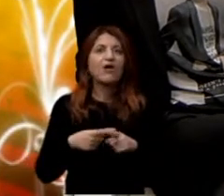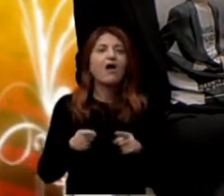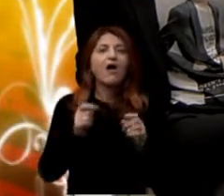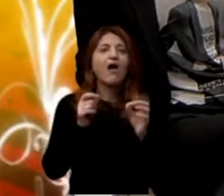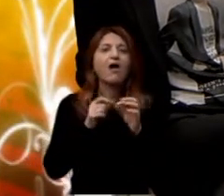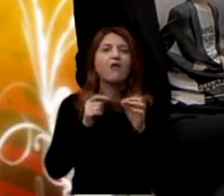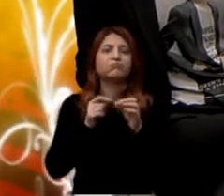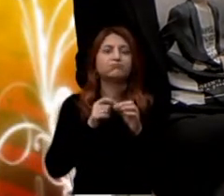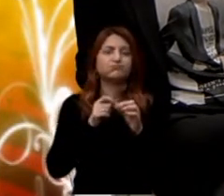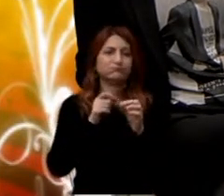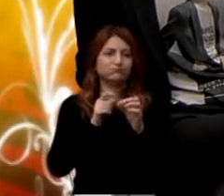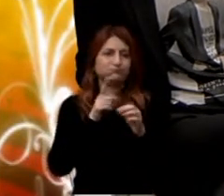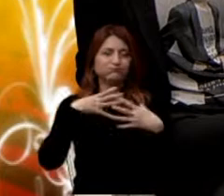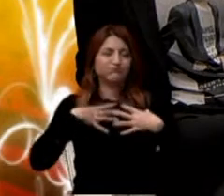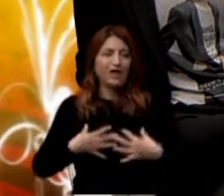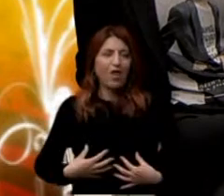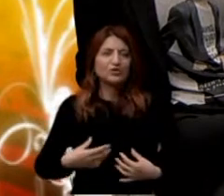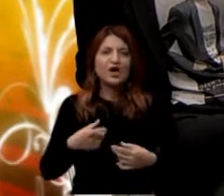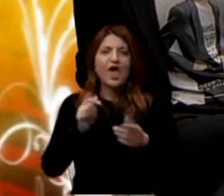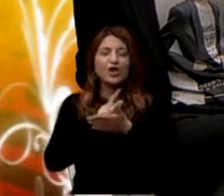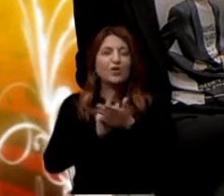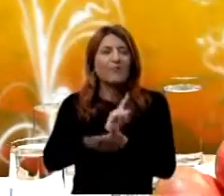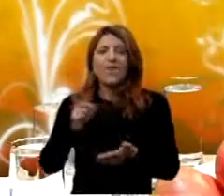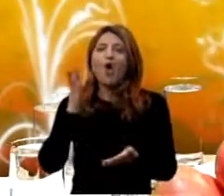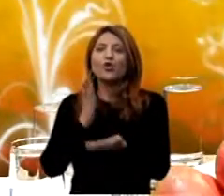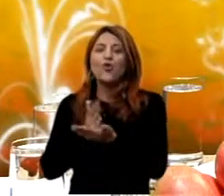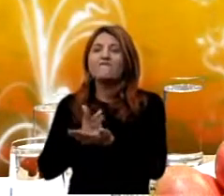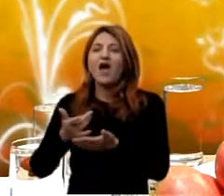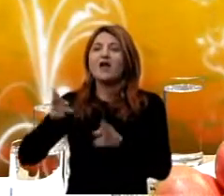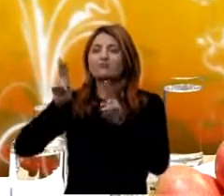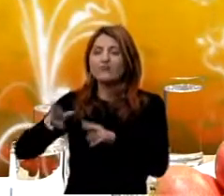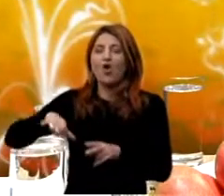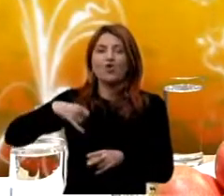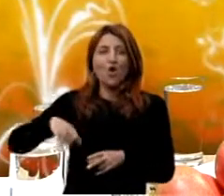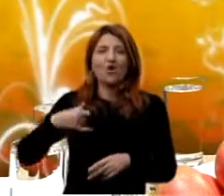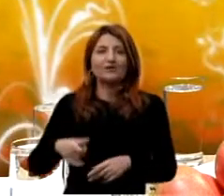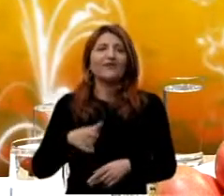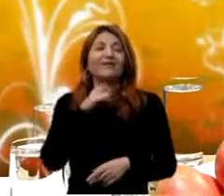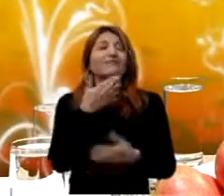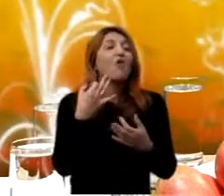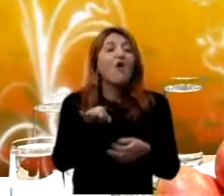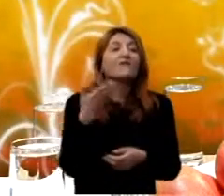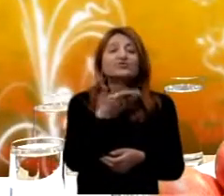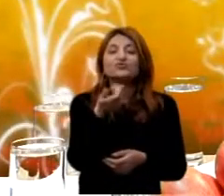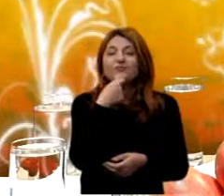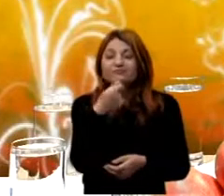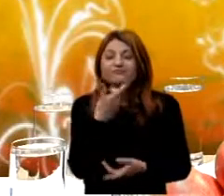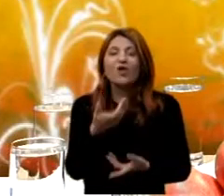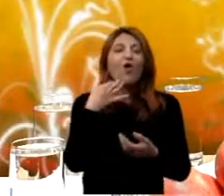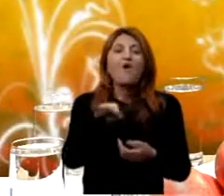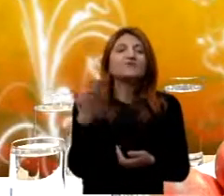ne odgovara kronološkoj dobi. Tako. Da, osim toga i stil života, i stil prehrane od